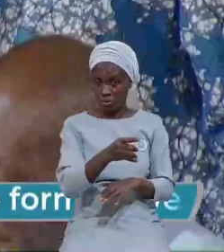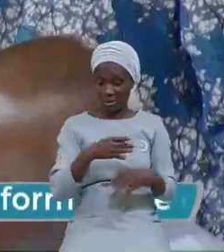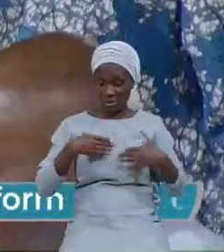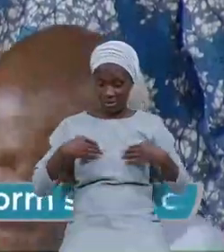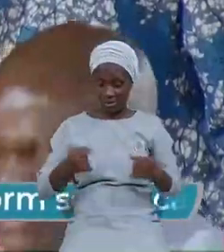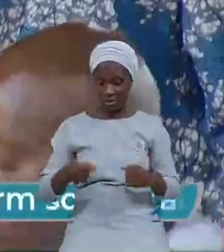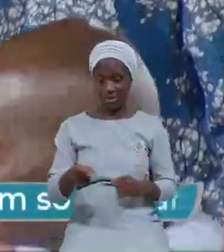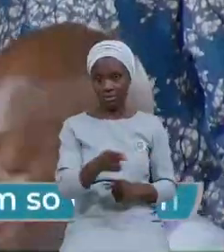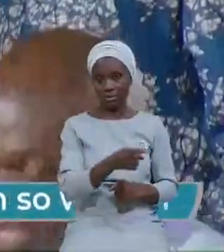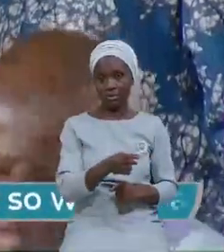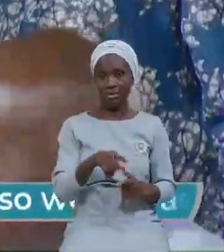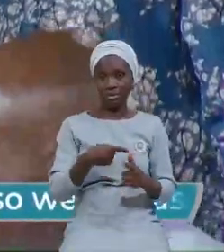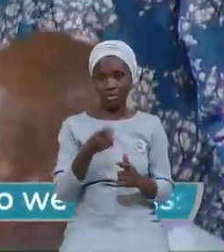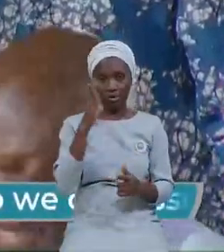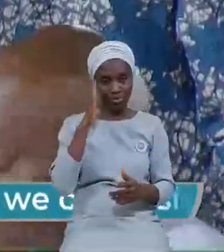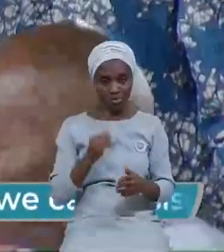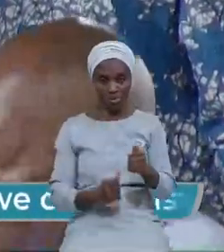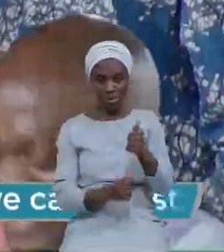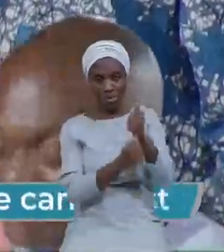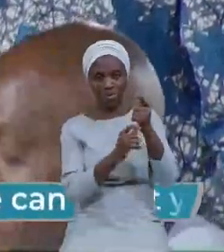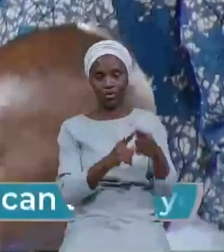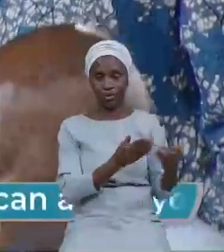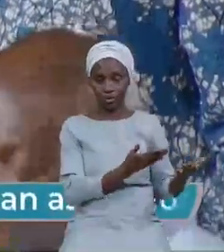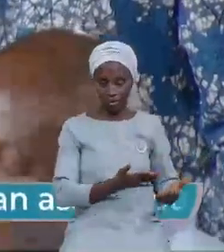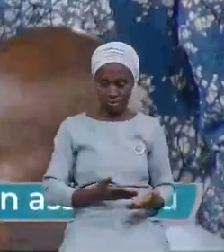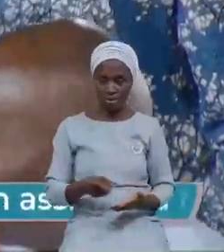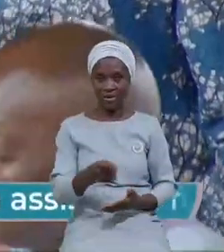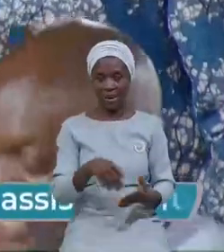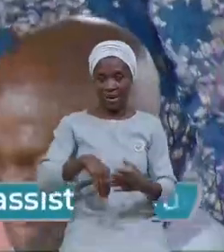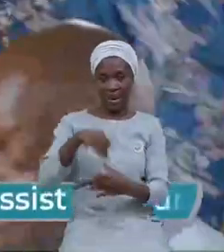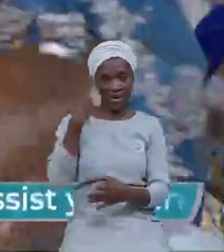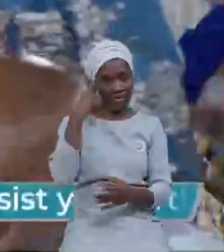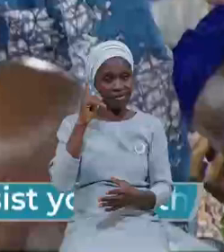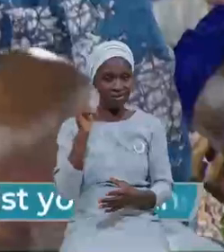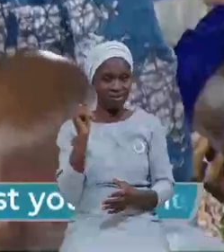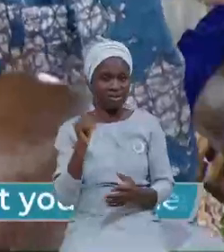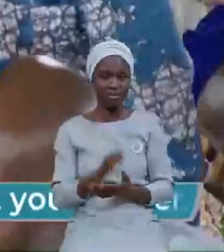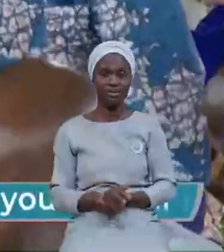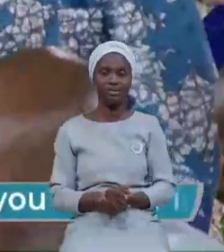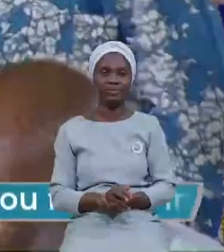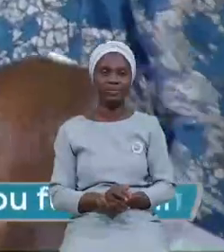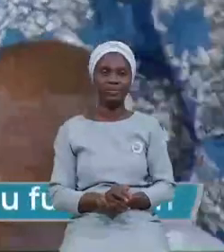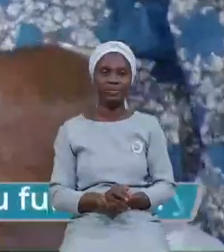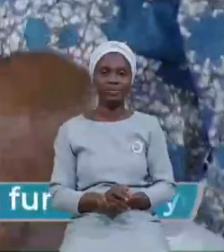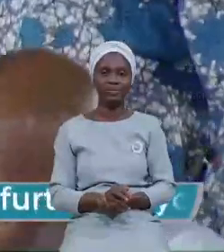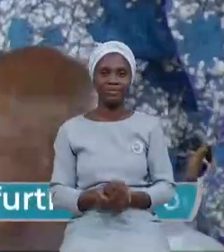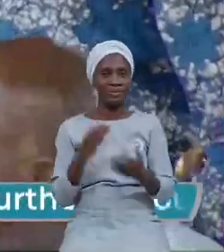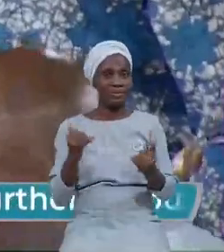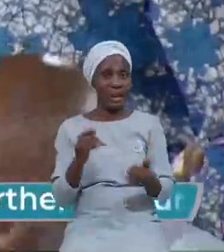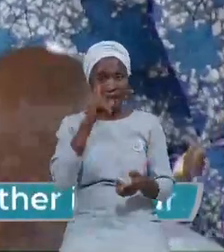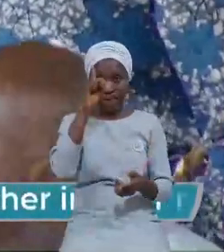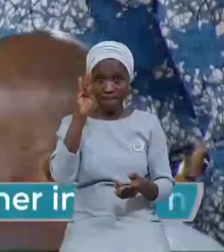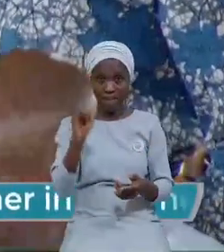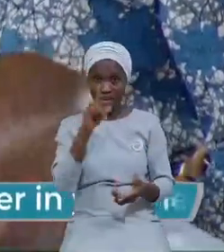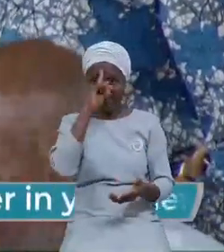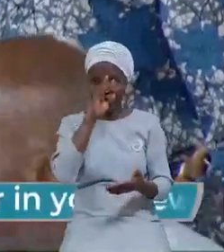décision Dieu agira puissamment ce soir commence à dire